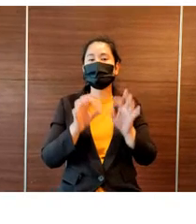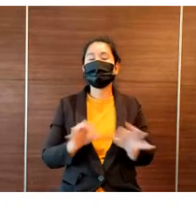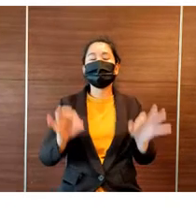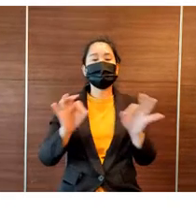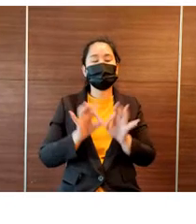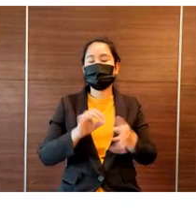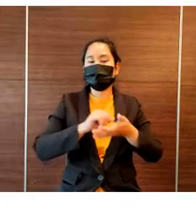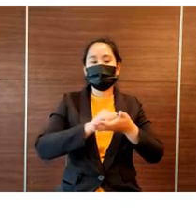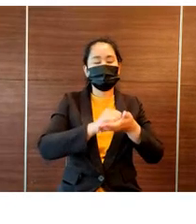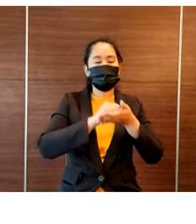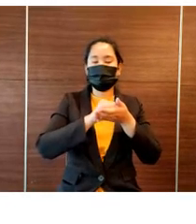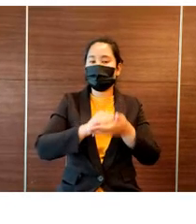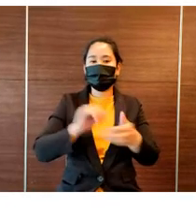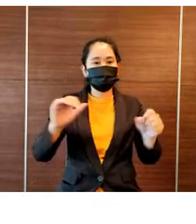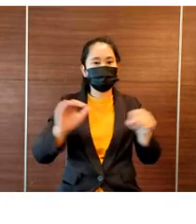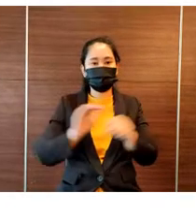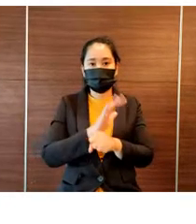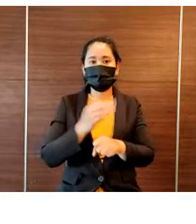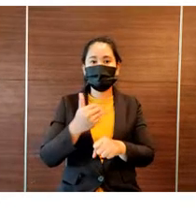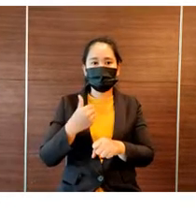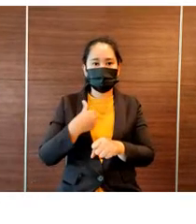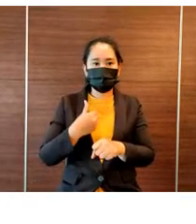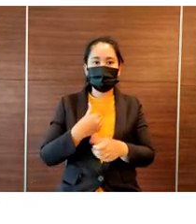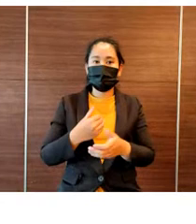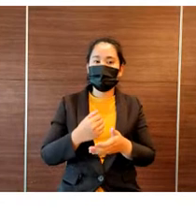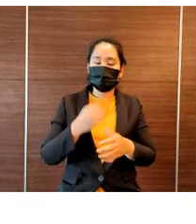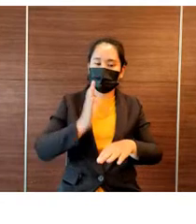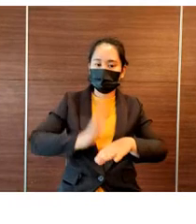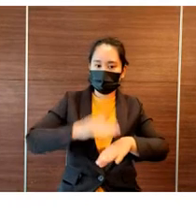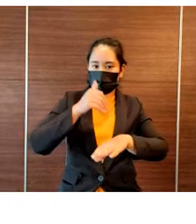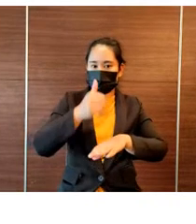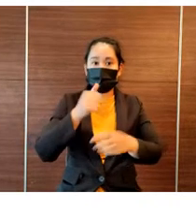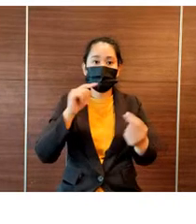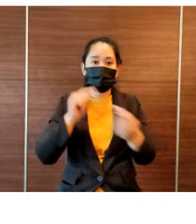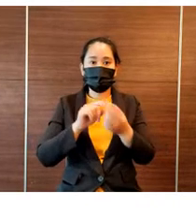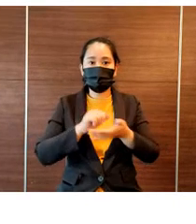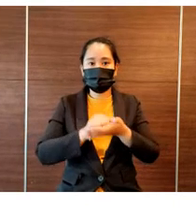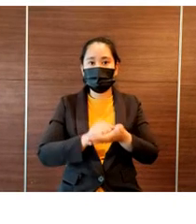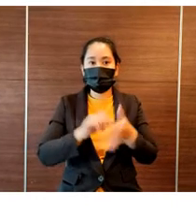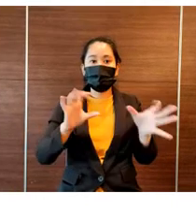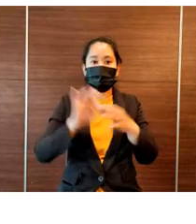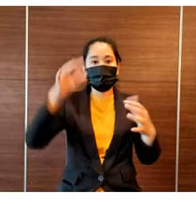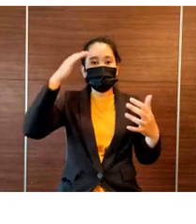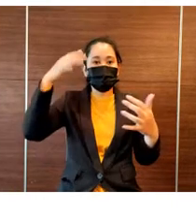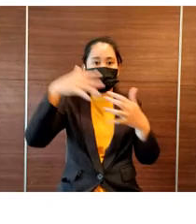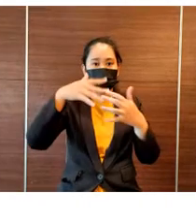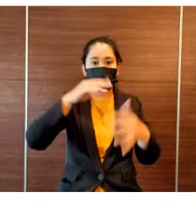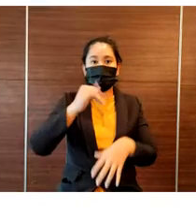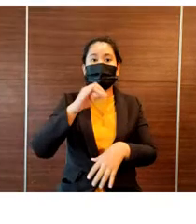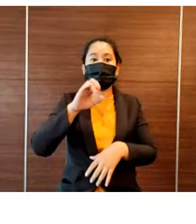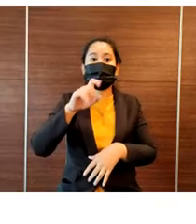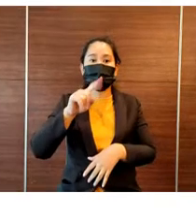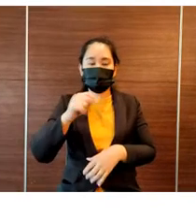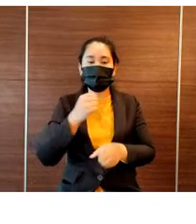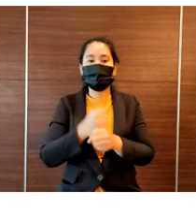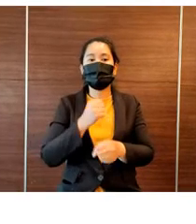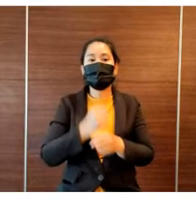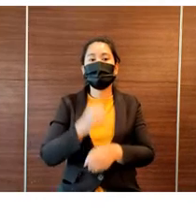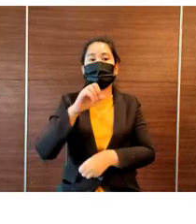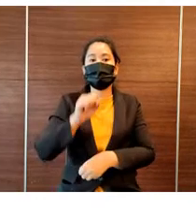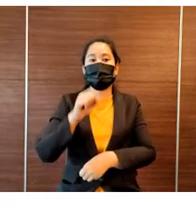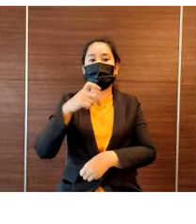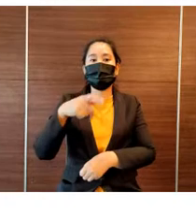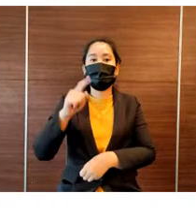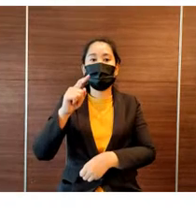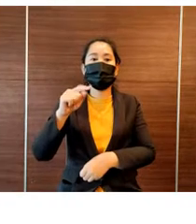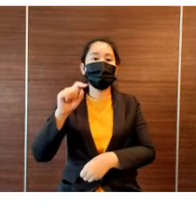NGO มากๆเลยนะคะเป็นคนที่เป็นผู้เชี่ยวชาญเรื่องของการให้บริการด้านจิตวิทยานะคะจากสปส.สำนักงานศูนย์บริ